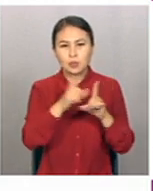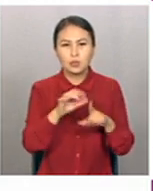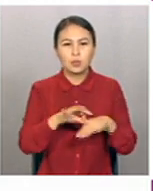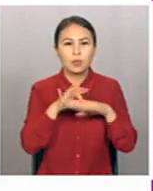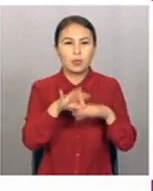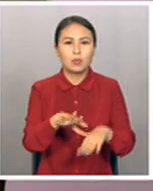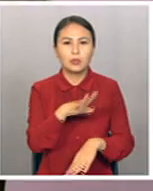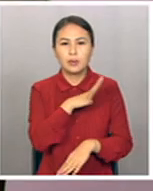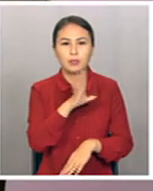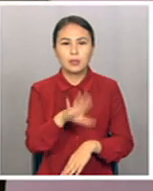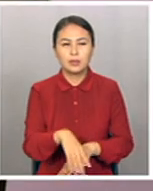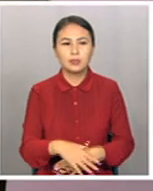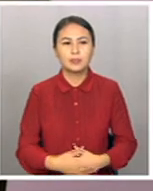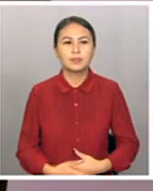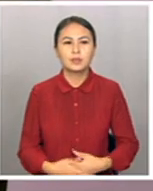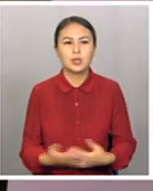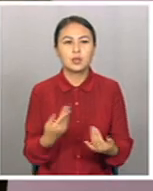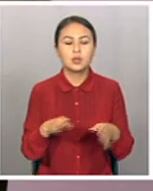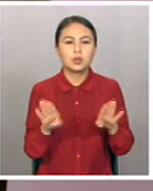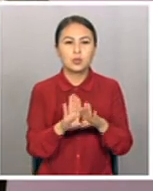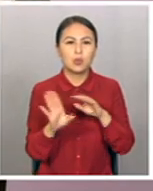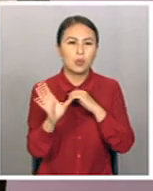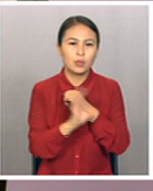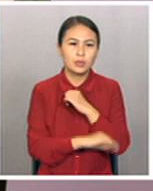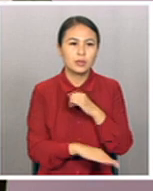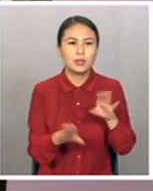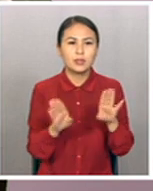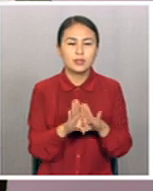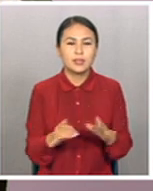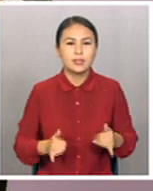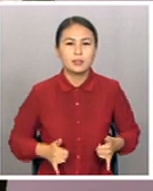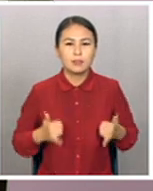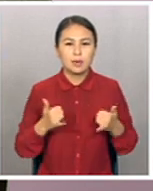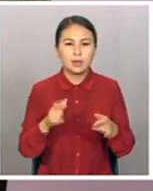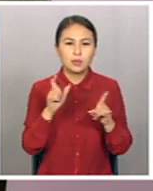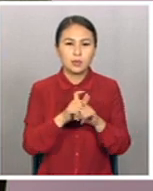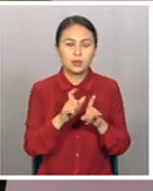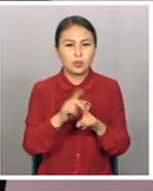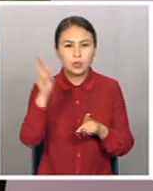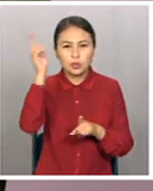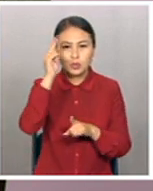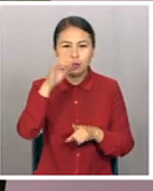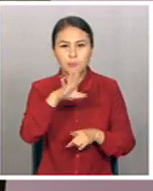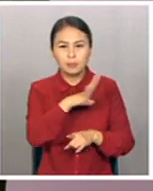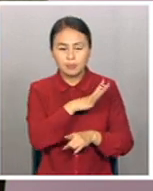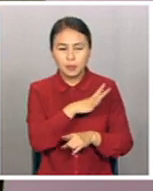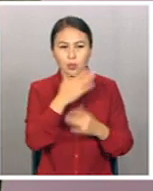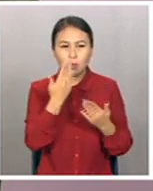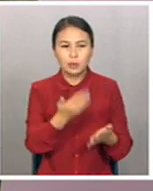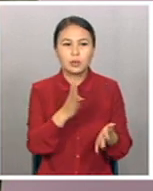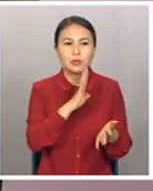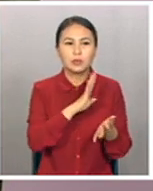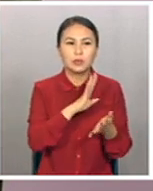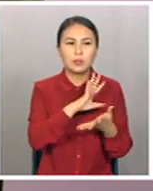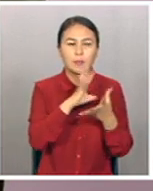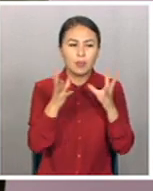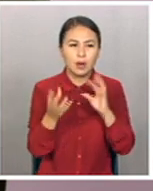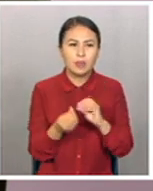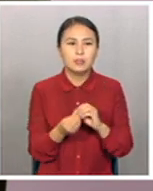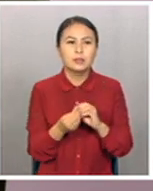қолданбады. Соңынан ол сыпайы сөздерді үйреніп алды. Оны достарының